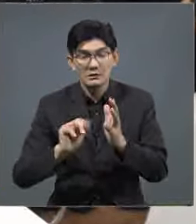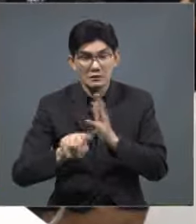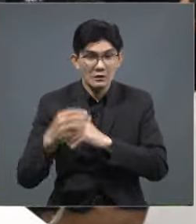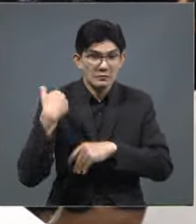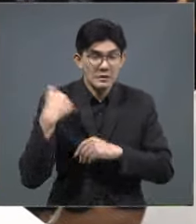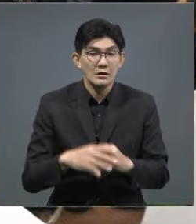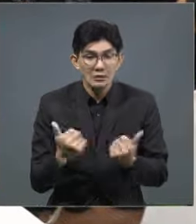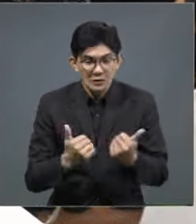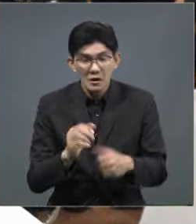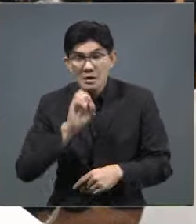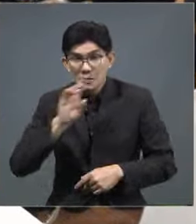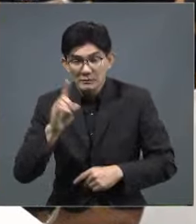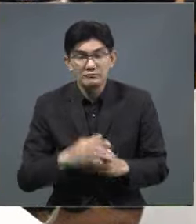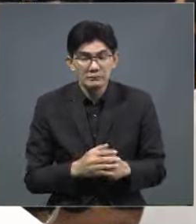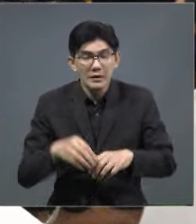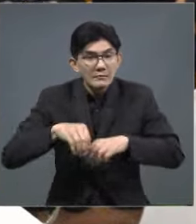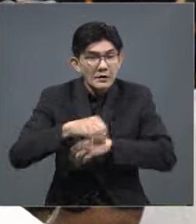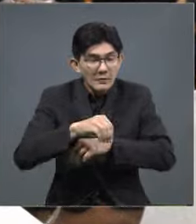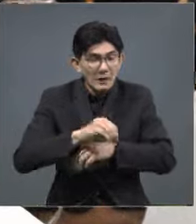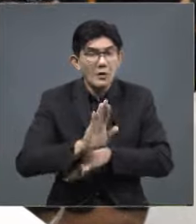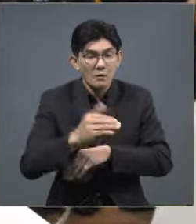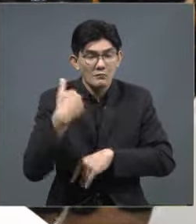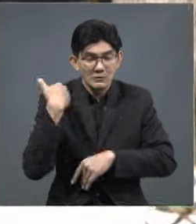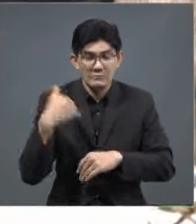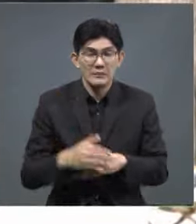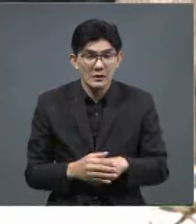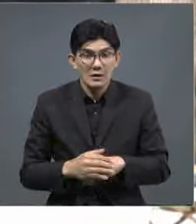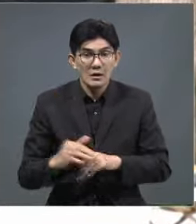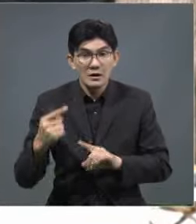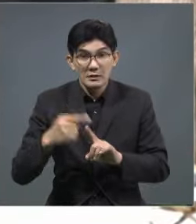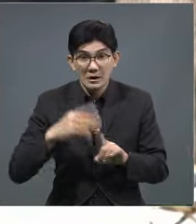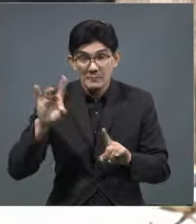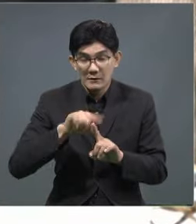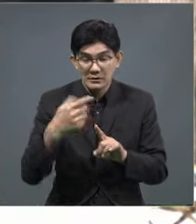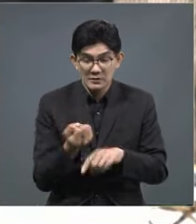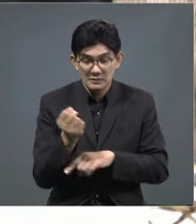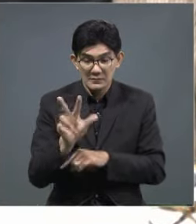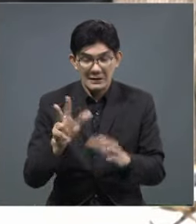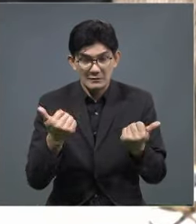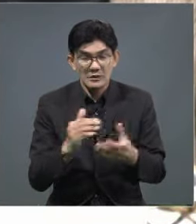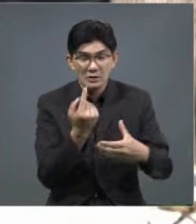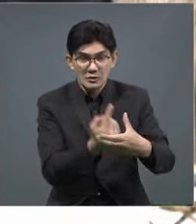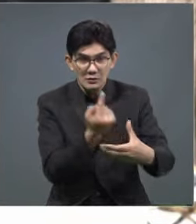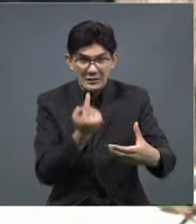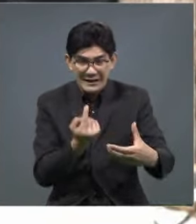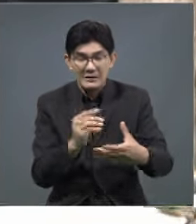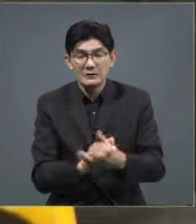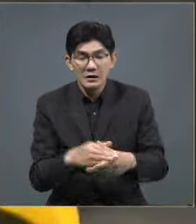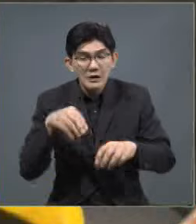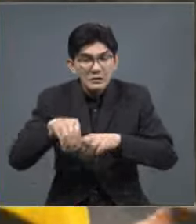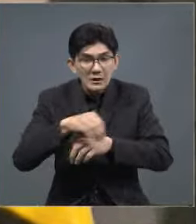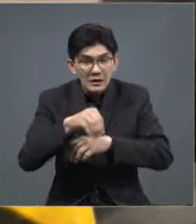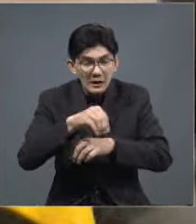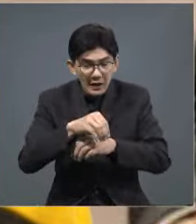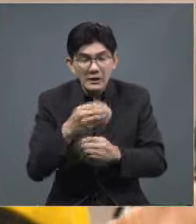ณ ์นั่นเป็นการส่งสัญญาณนะครับมาจากเครือข่ายของสหกรณ์แล้วก็วันที่13สิงหาคมนี้นะครับก็บรรดาตัวแทนของเครือข่ายสห